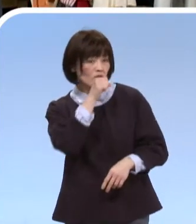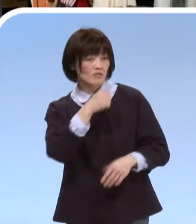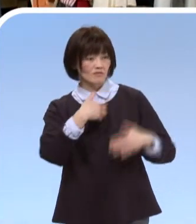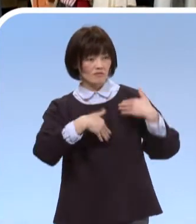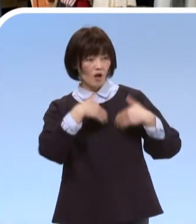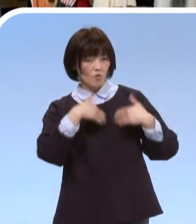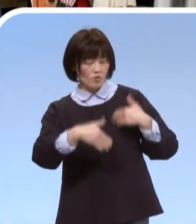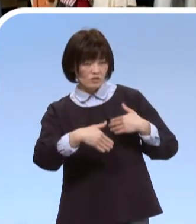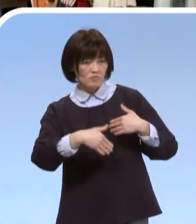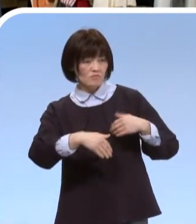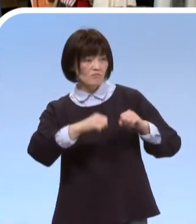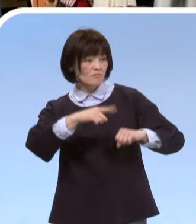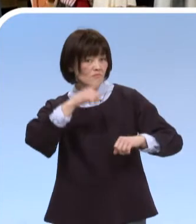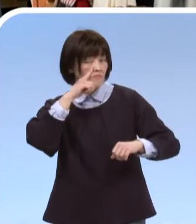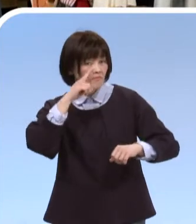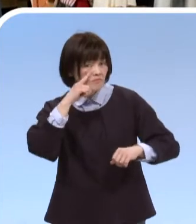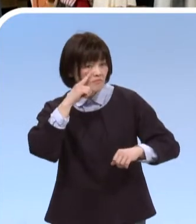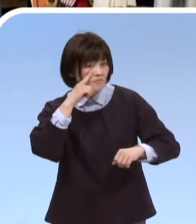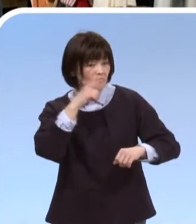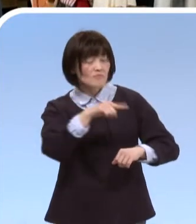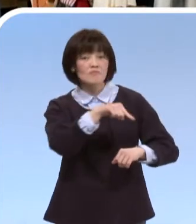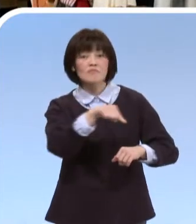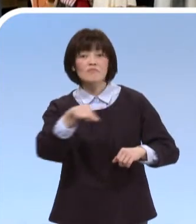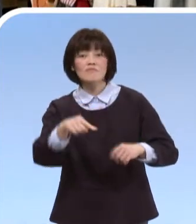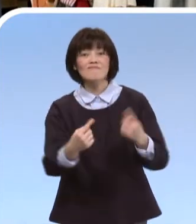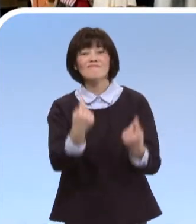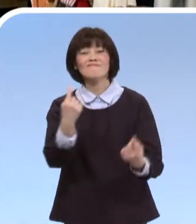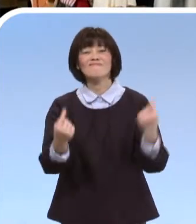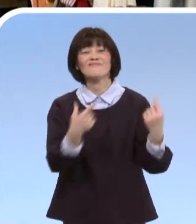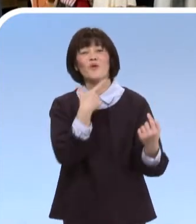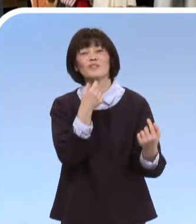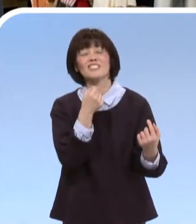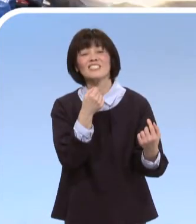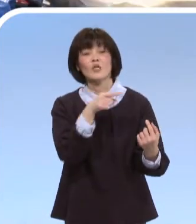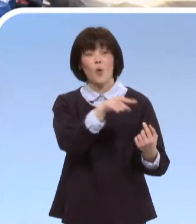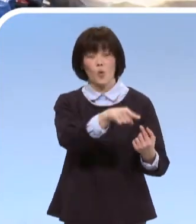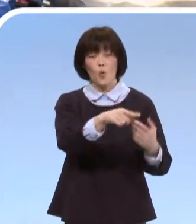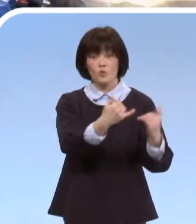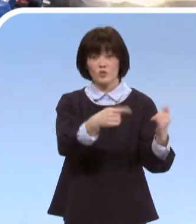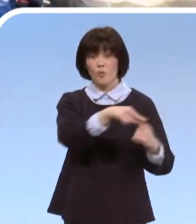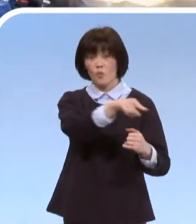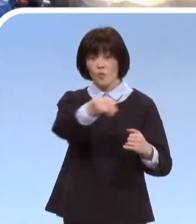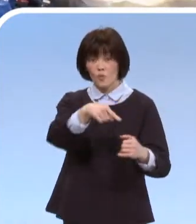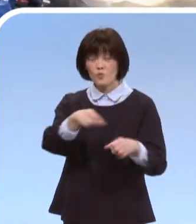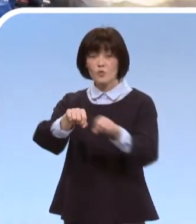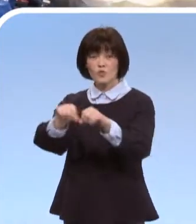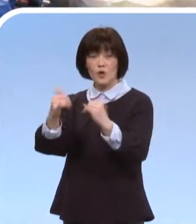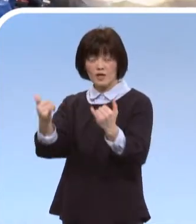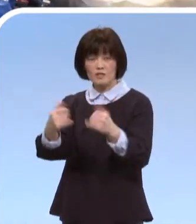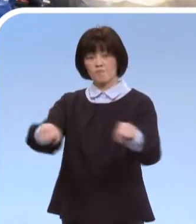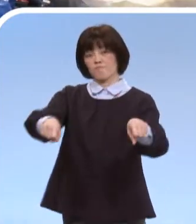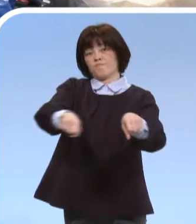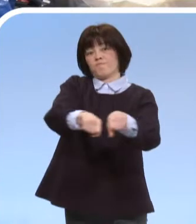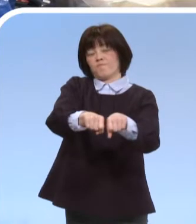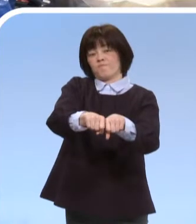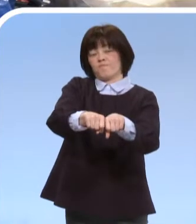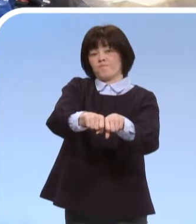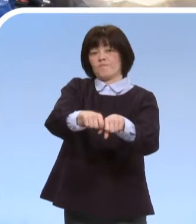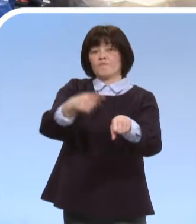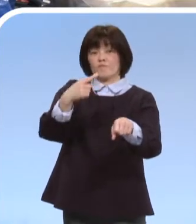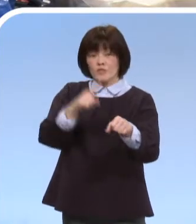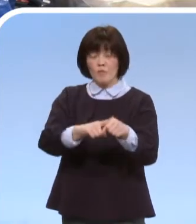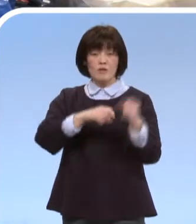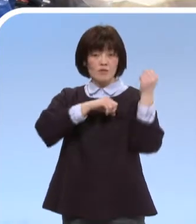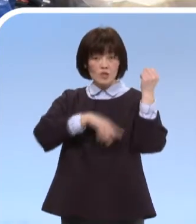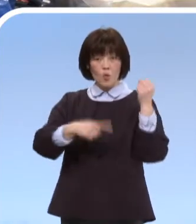やったら楽しいんやっていうところを真似する人がたくさん出てきて、そういう人とじゃあ障害ある人を